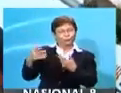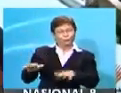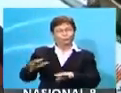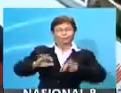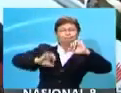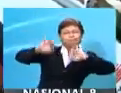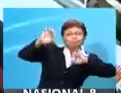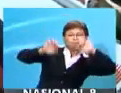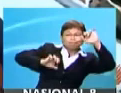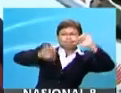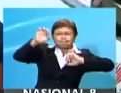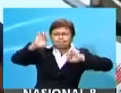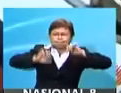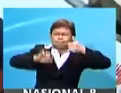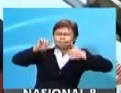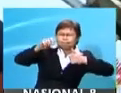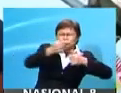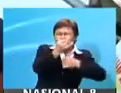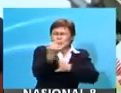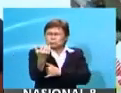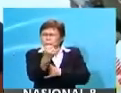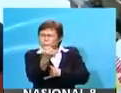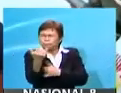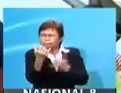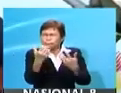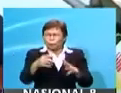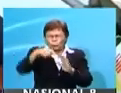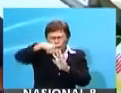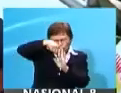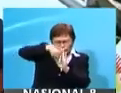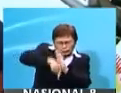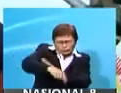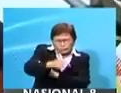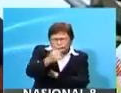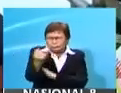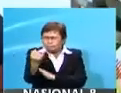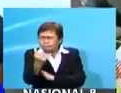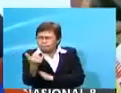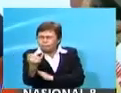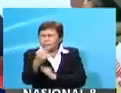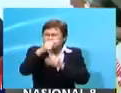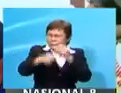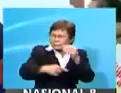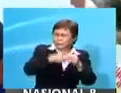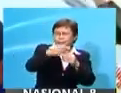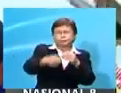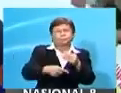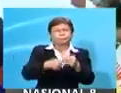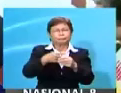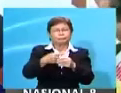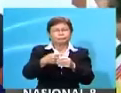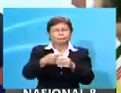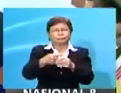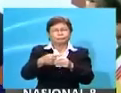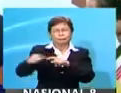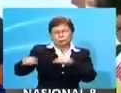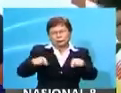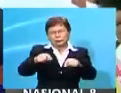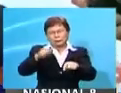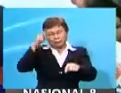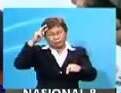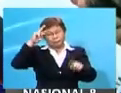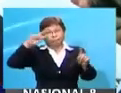menilai m sedalam-dalam mengenai apa reaksi dan